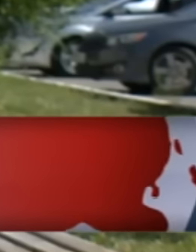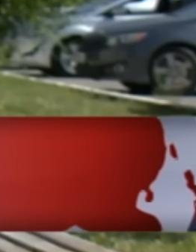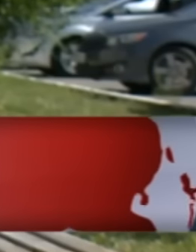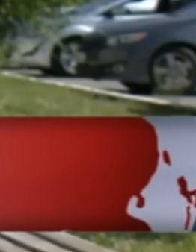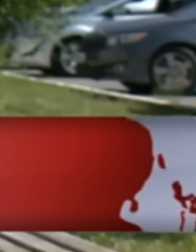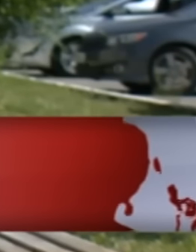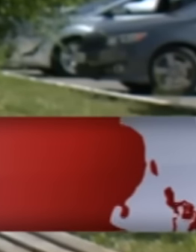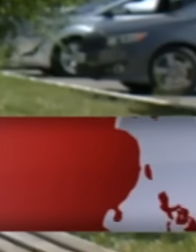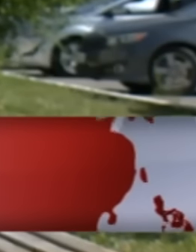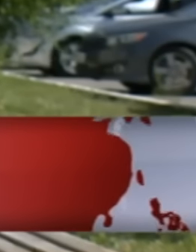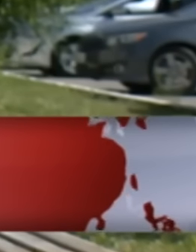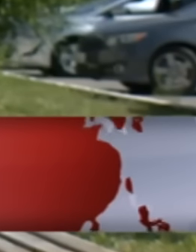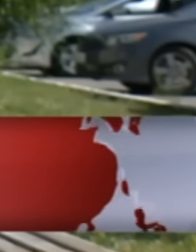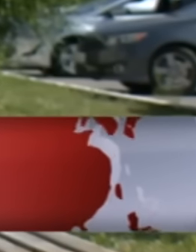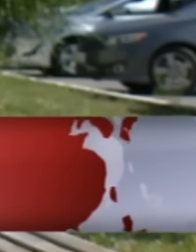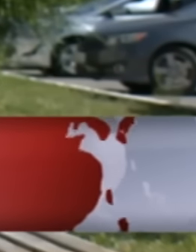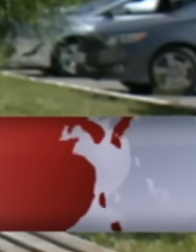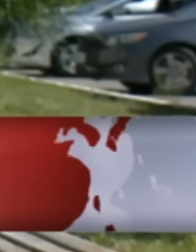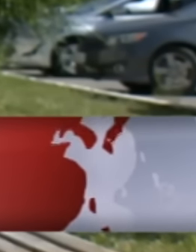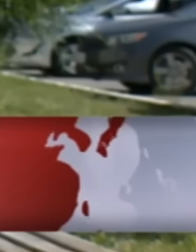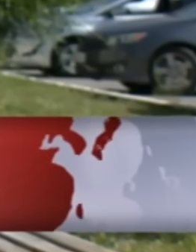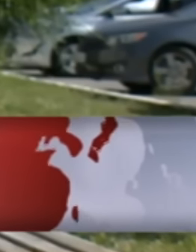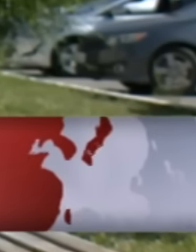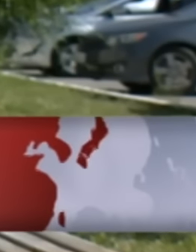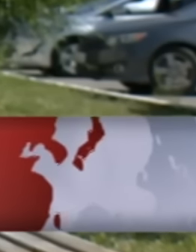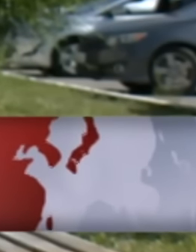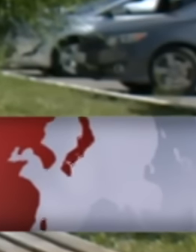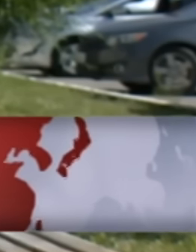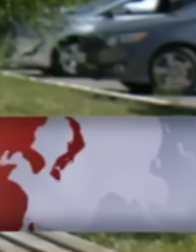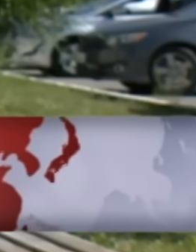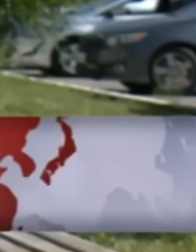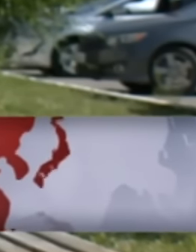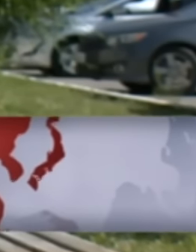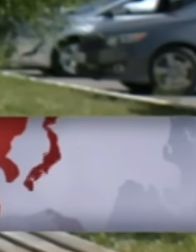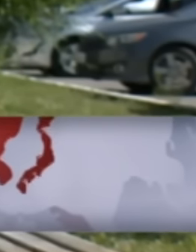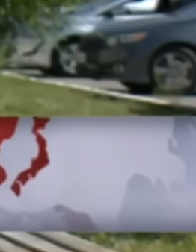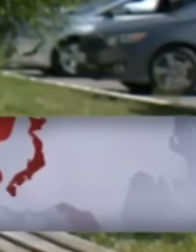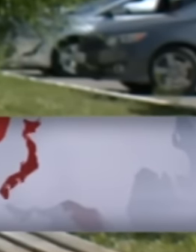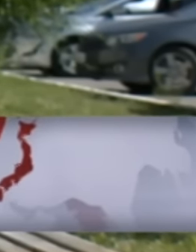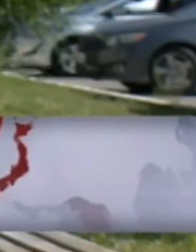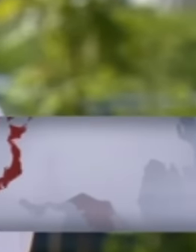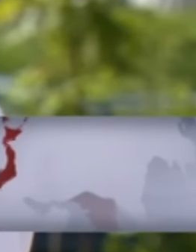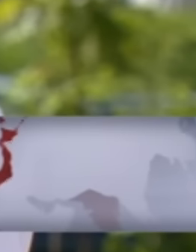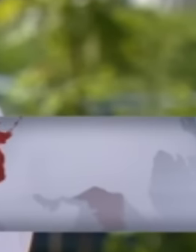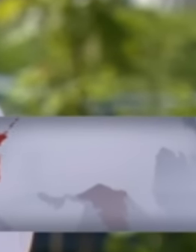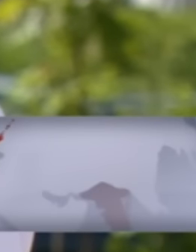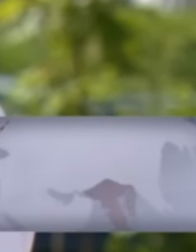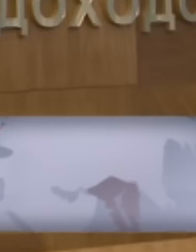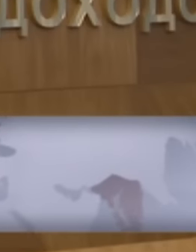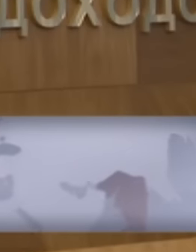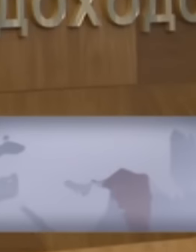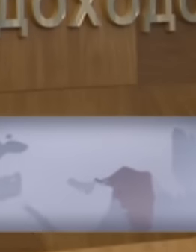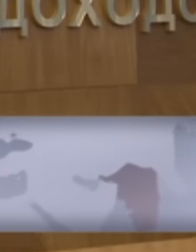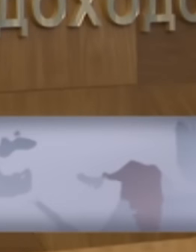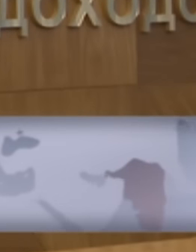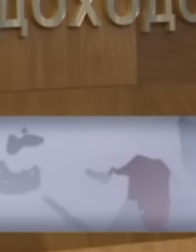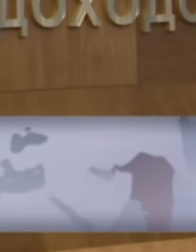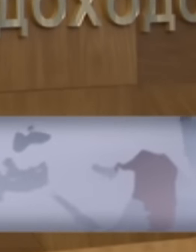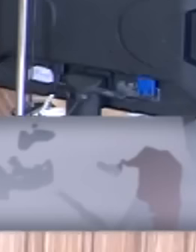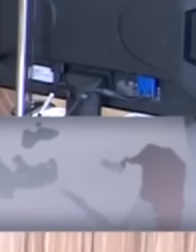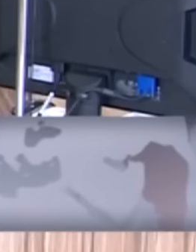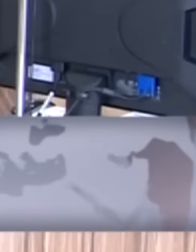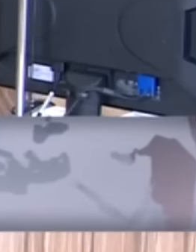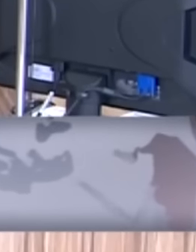250-225 миллиард доллар болатын болса, біздің салығымыз бар болғаны бір 34-35 миллиард доллар болыпты. Бұл